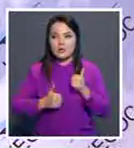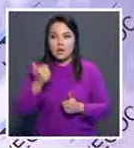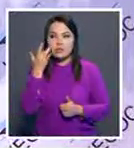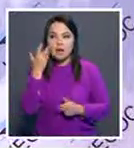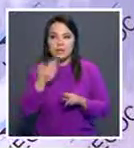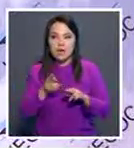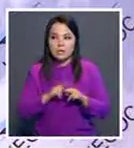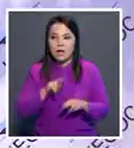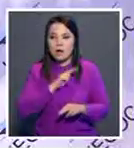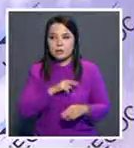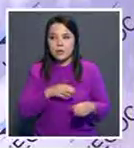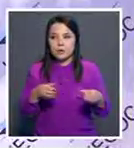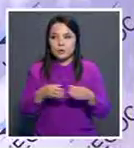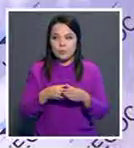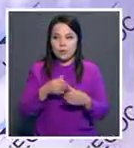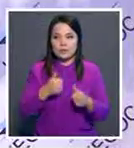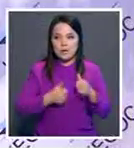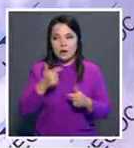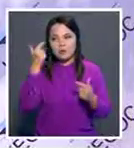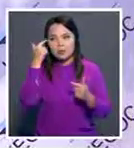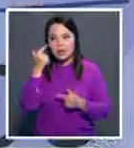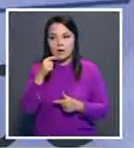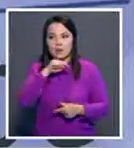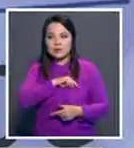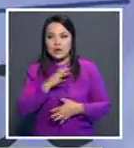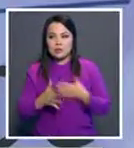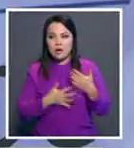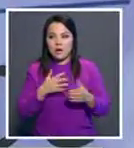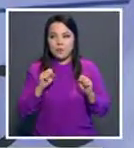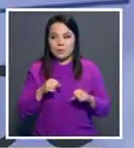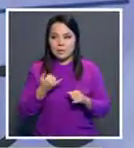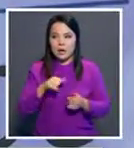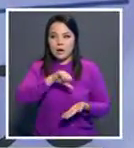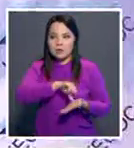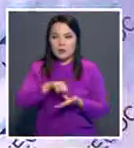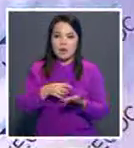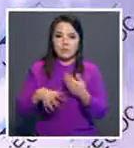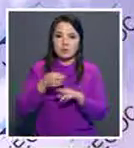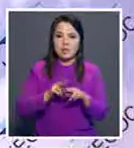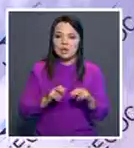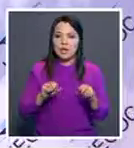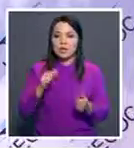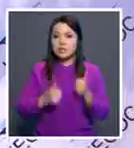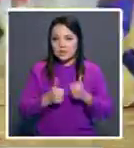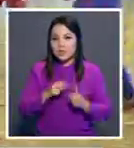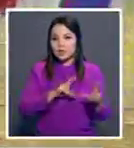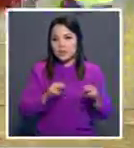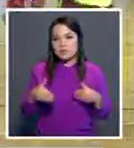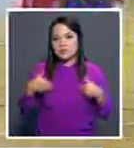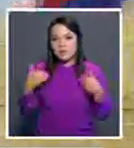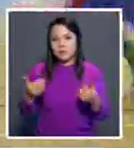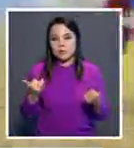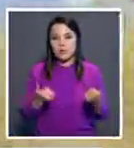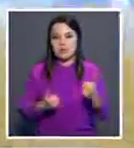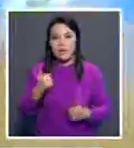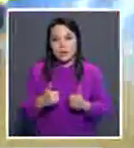компанияның жұмысшыларының бірлігін арттырып, корпоратив рухын арттырып, қатысушылардың бәріне жарыстан сәттілік тілеймін.